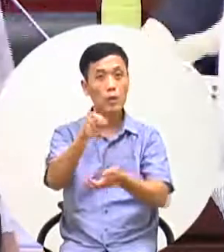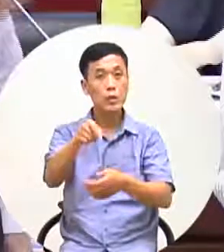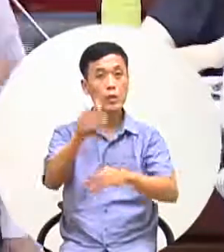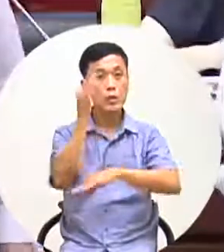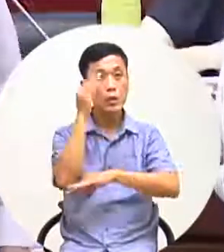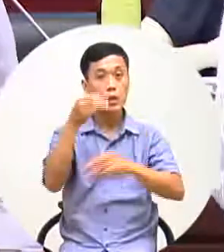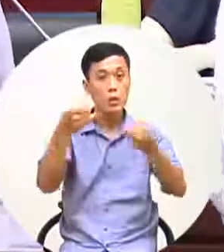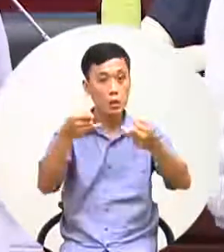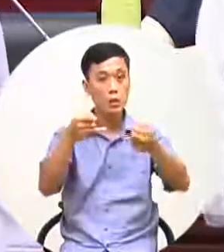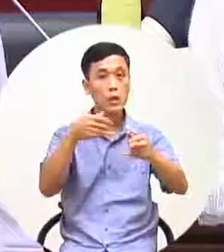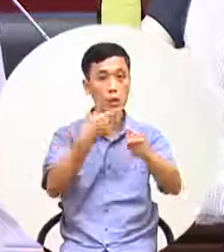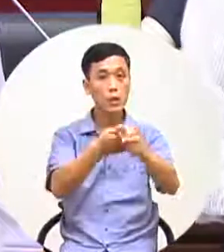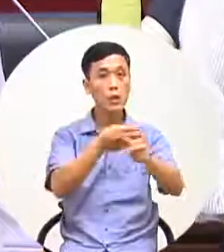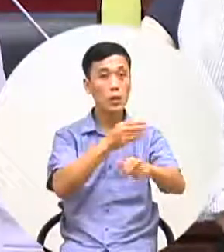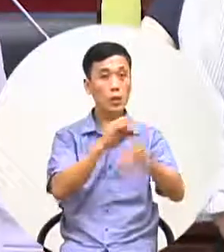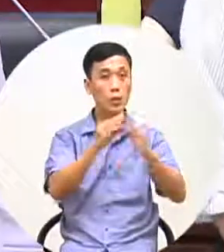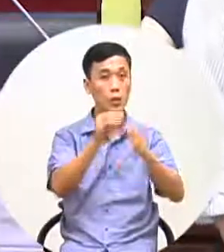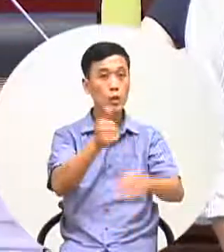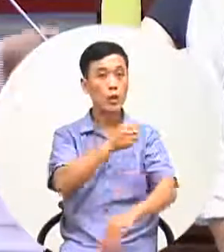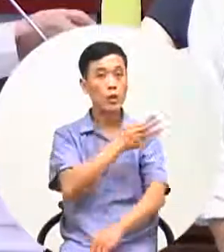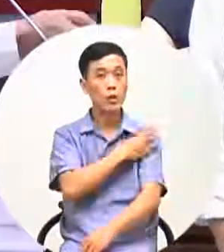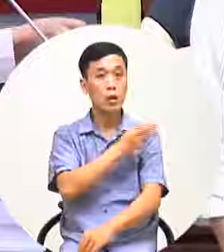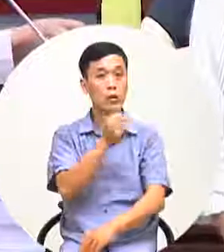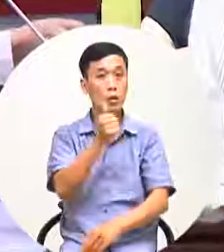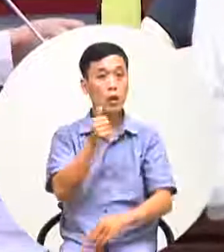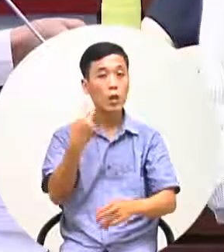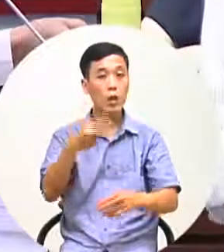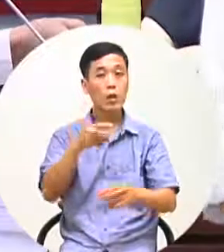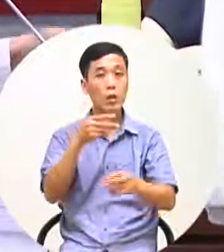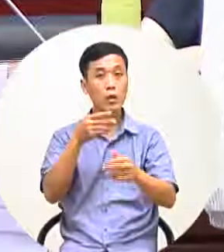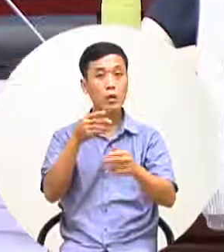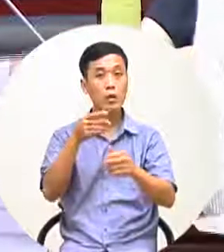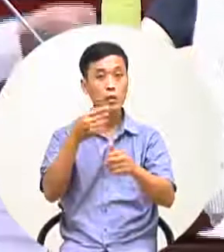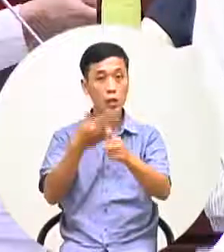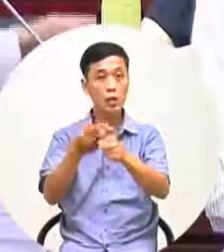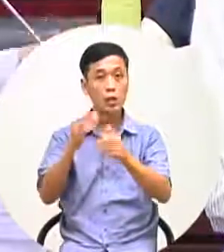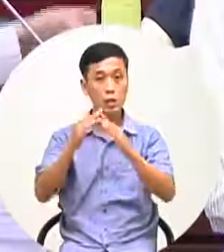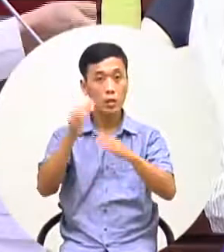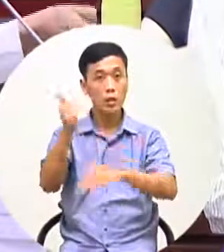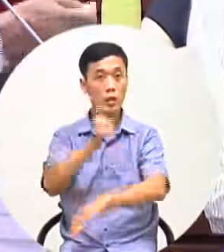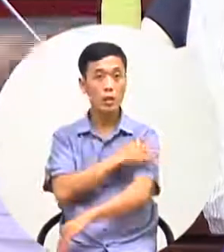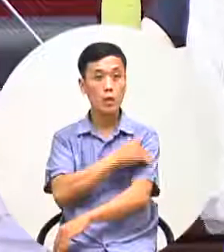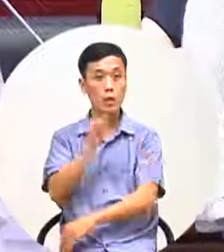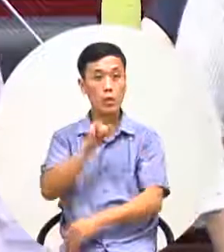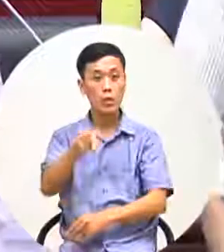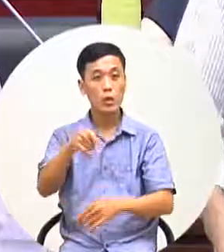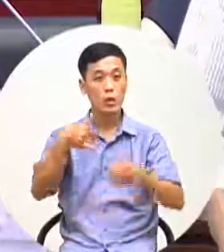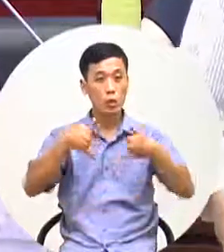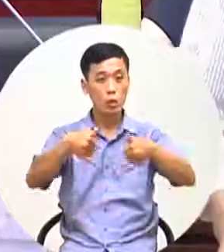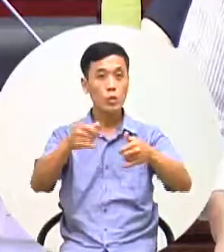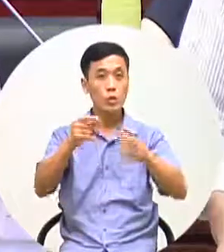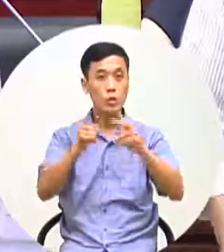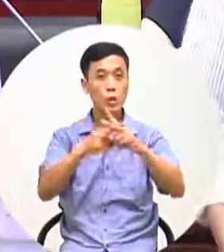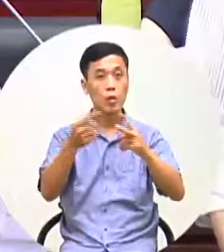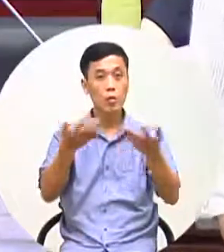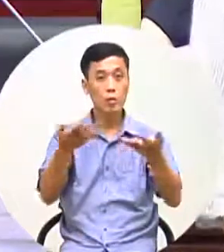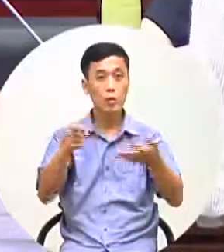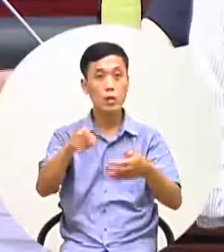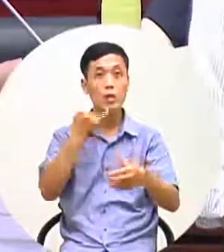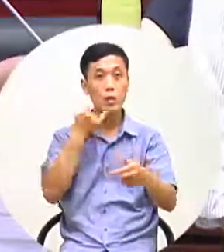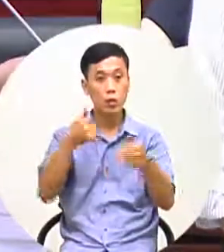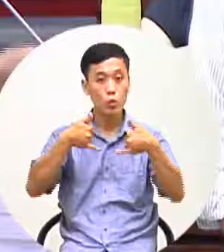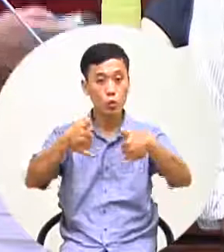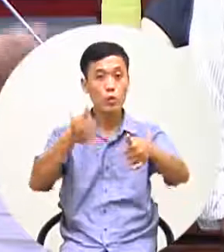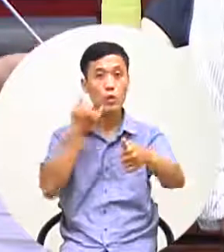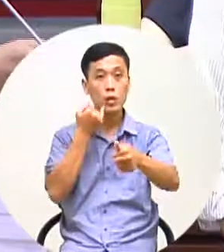长，我们陈景成市长呢，那么小小的事情，这个可以留给后人啊，非常非